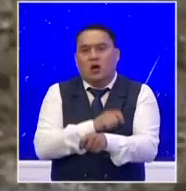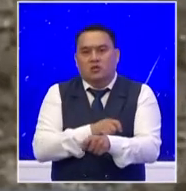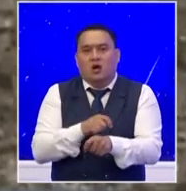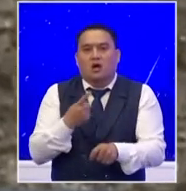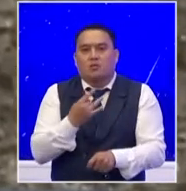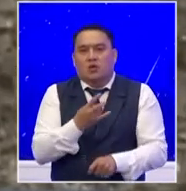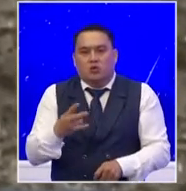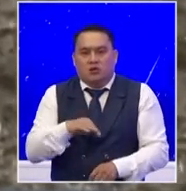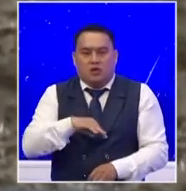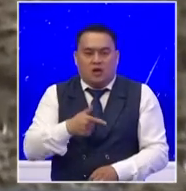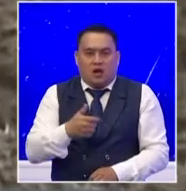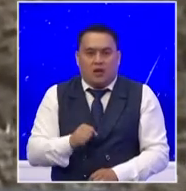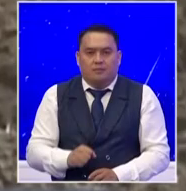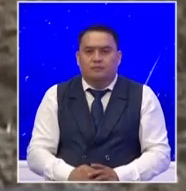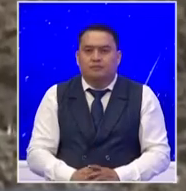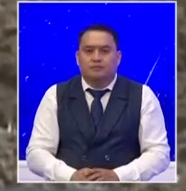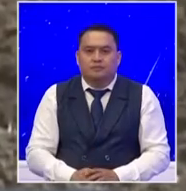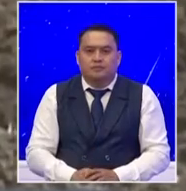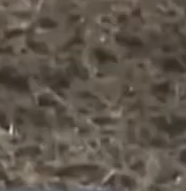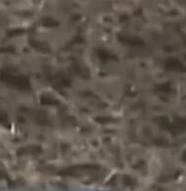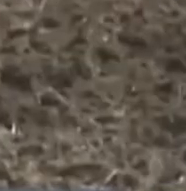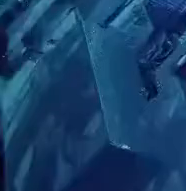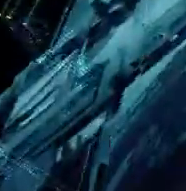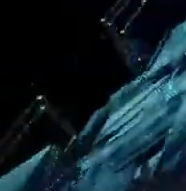почти 1,5 миллиона гектаров.